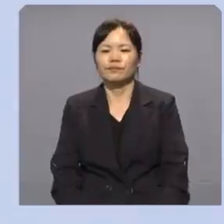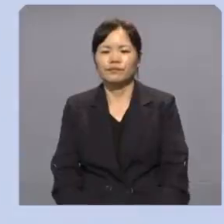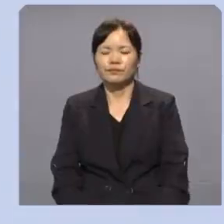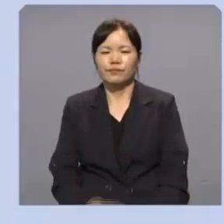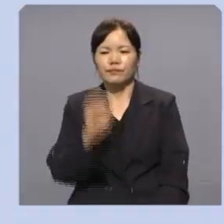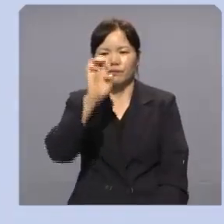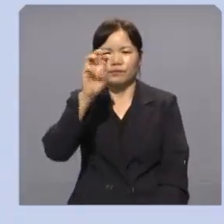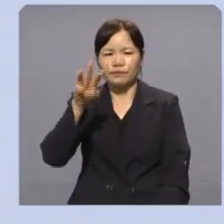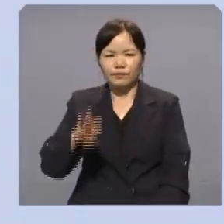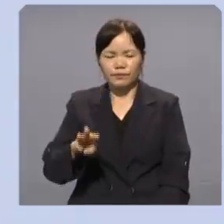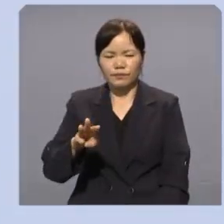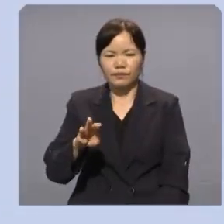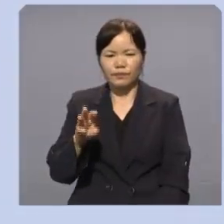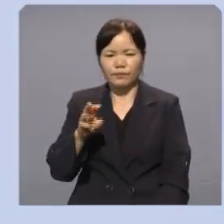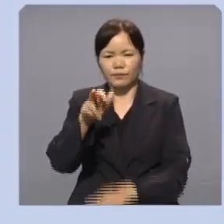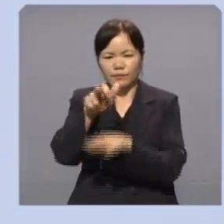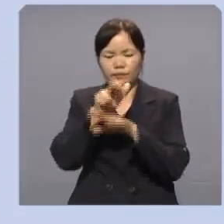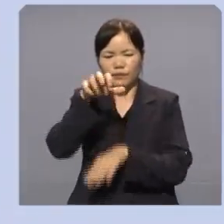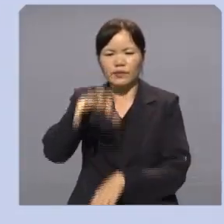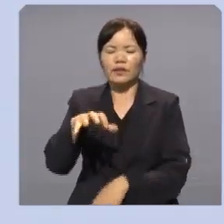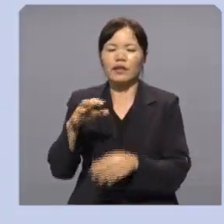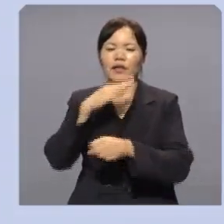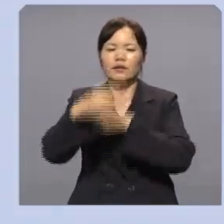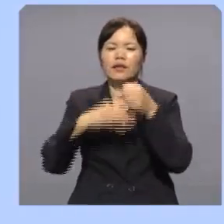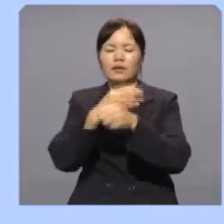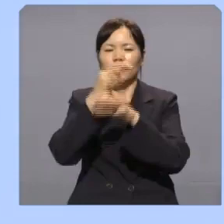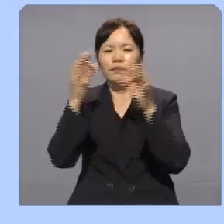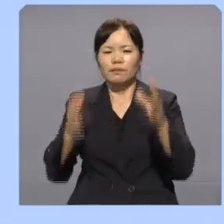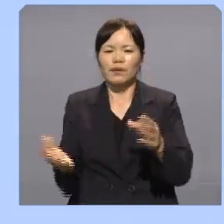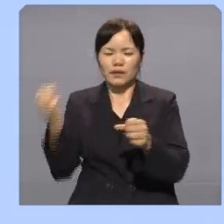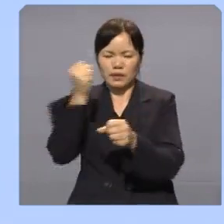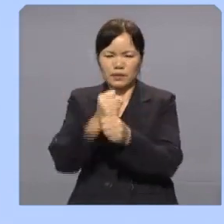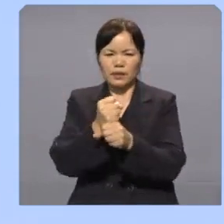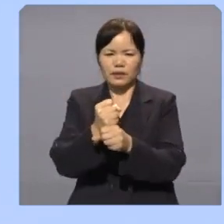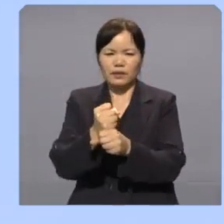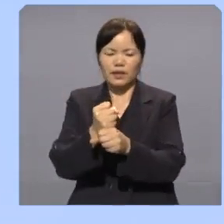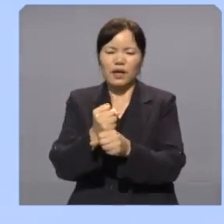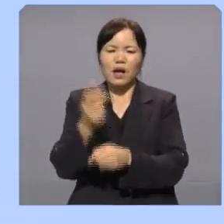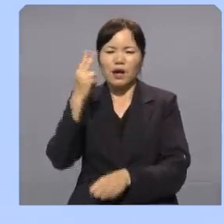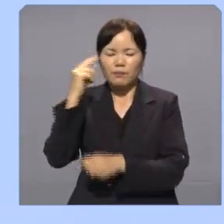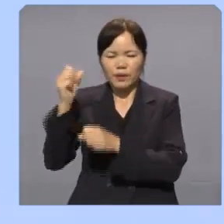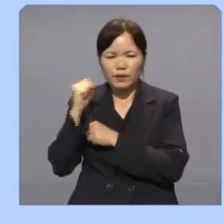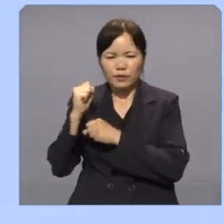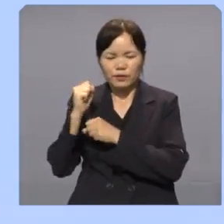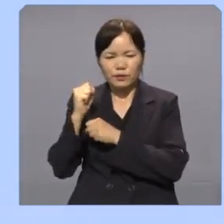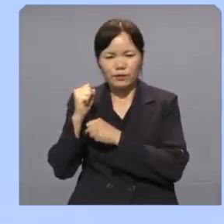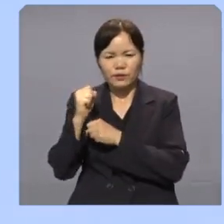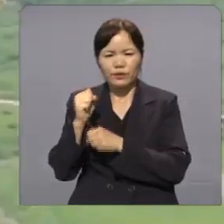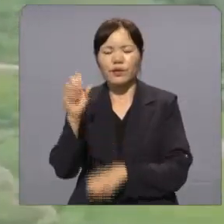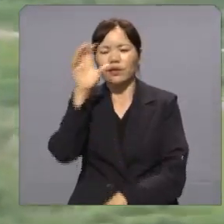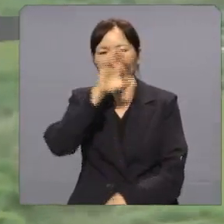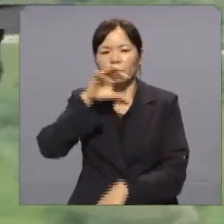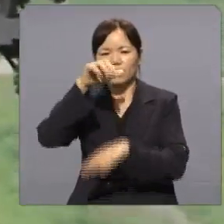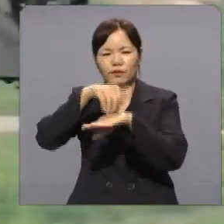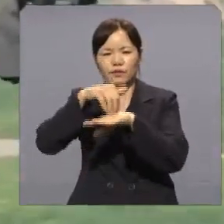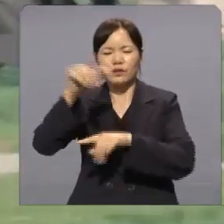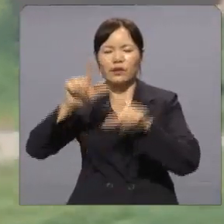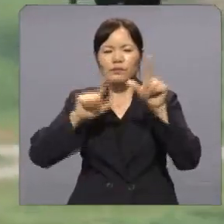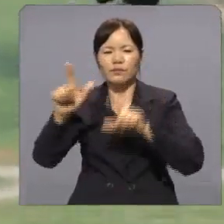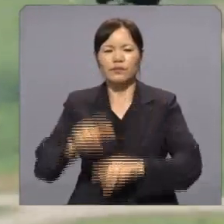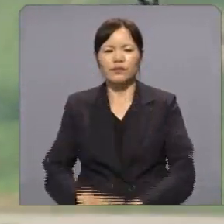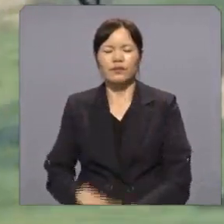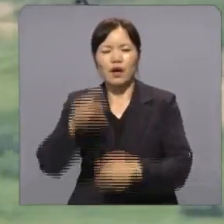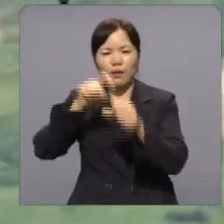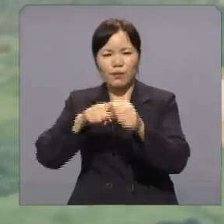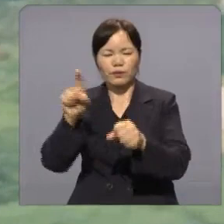포천 로드리게스 사격장에서 4년 만에 재개된 주한미군 아파치 공격 헬기 실사격입니다.